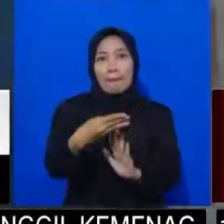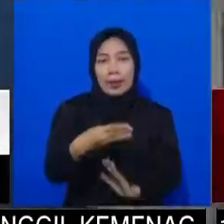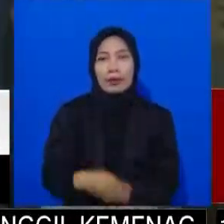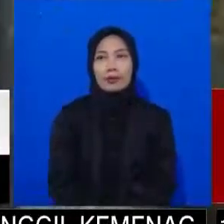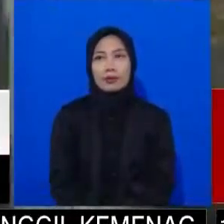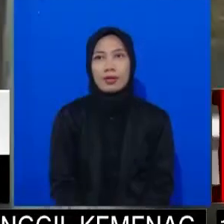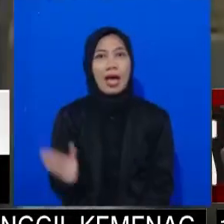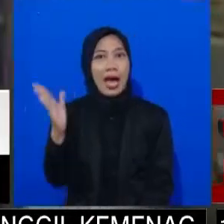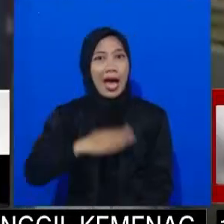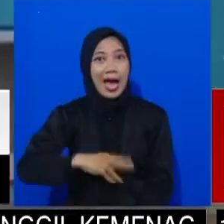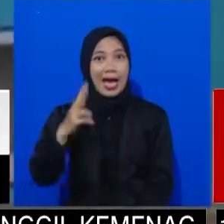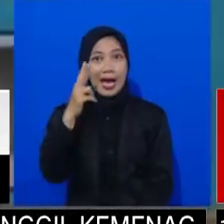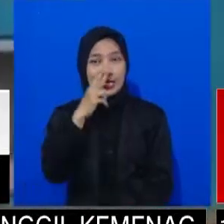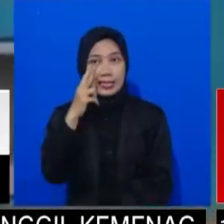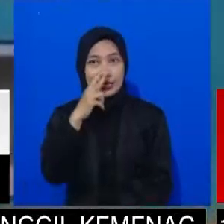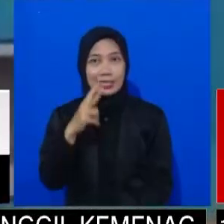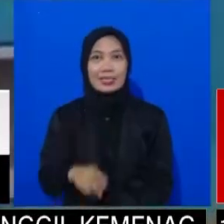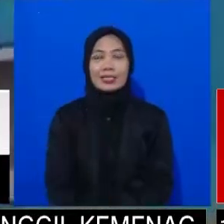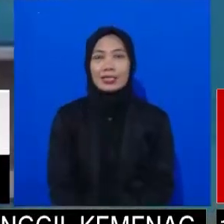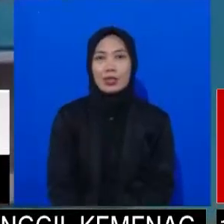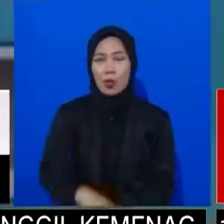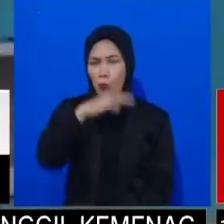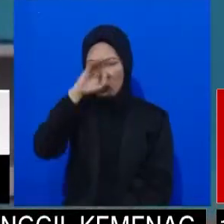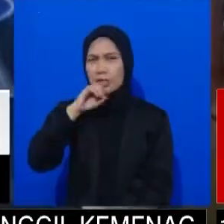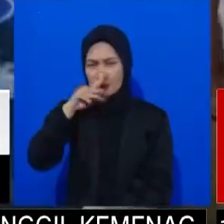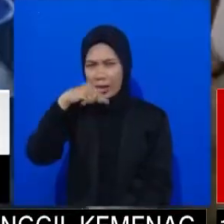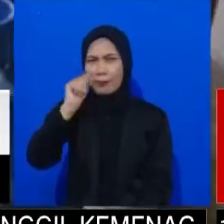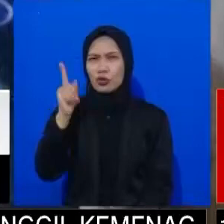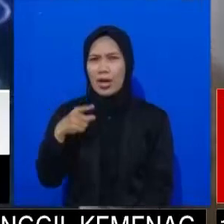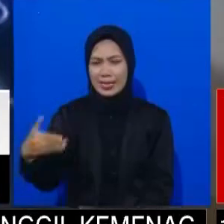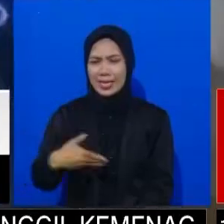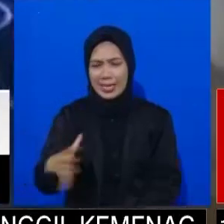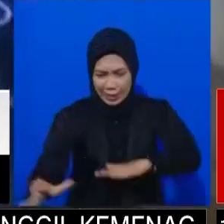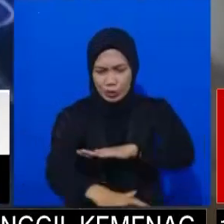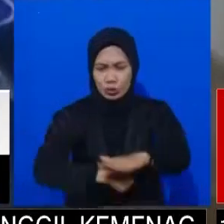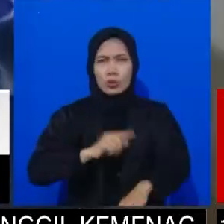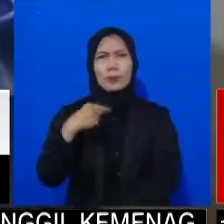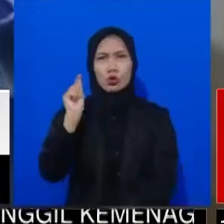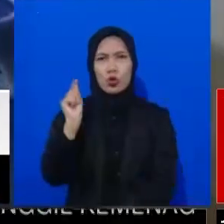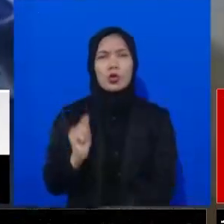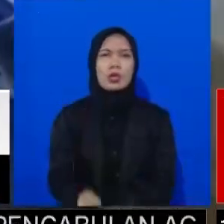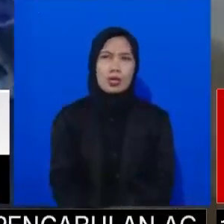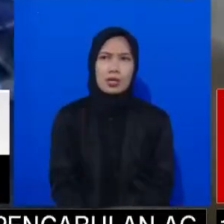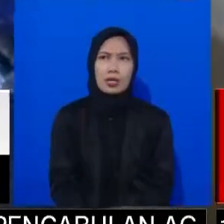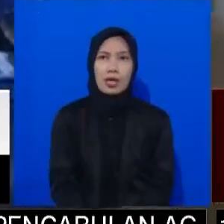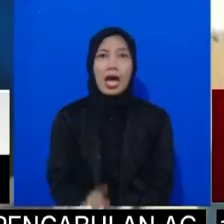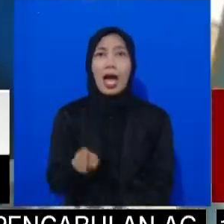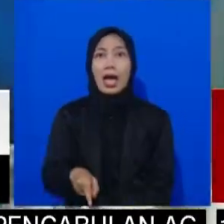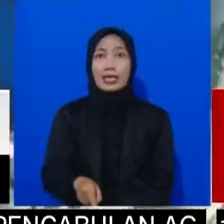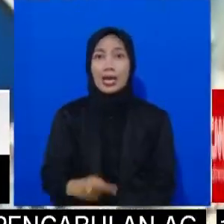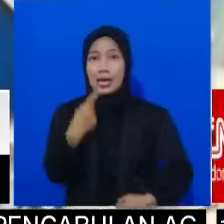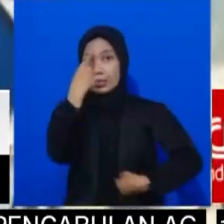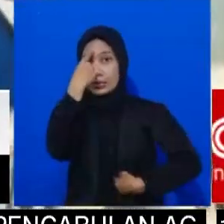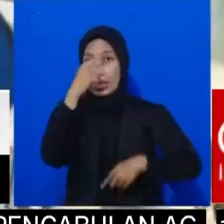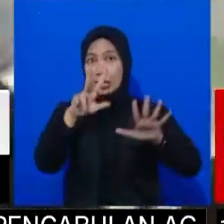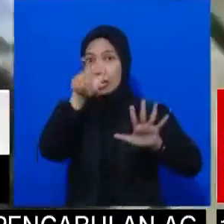pada Senin 3 Juli, pihak kepolisian Sektor Tawang membenarkan kejadian pencurian ikan gurami ini. Polisi sempat menangkap 8 terduga pelaku yang